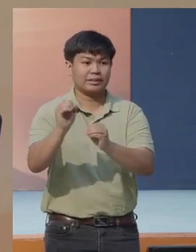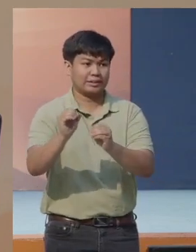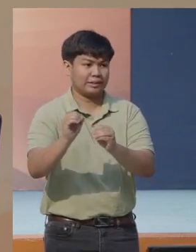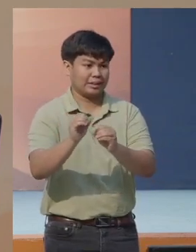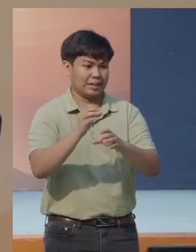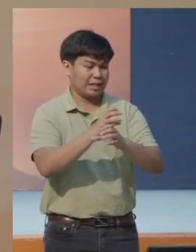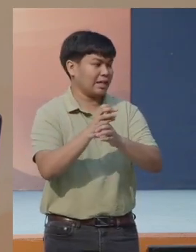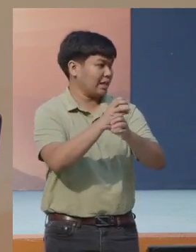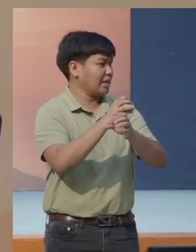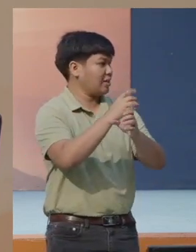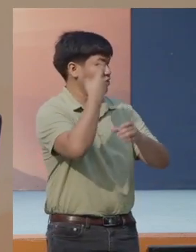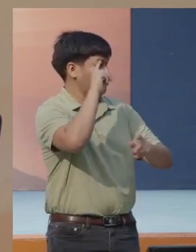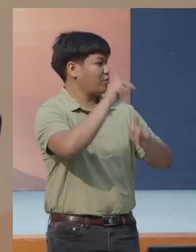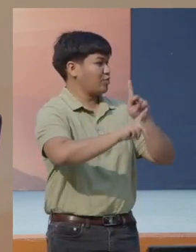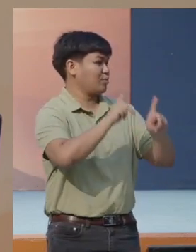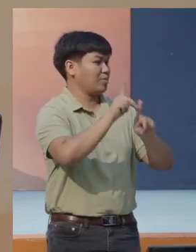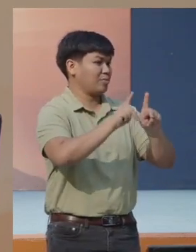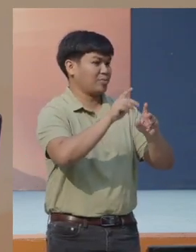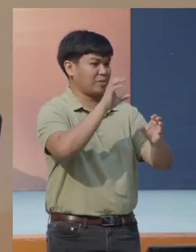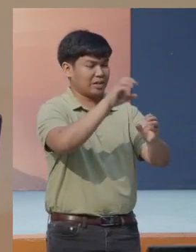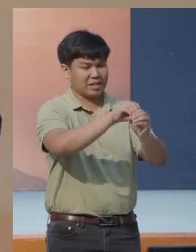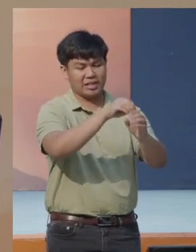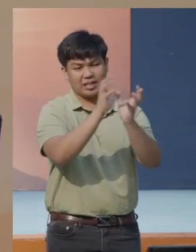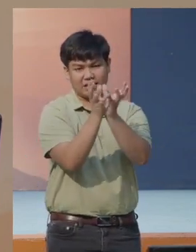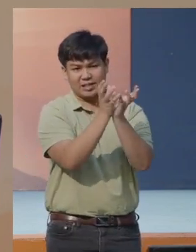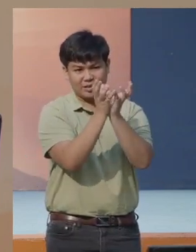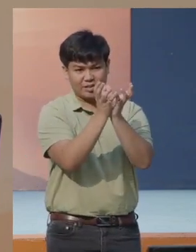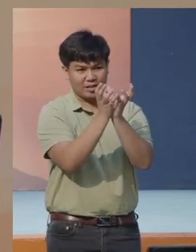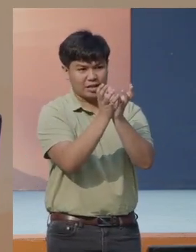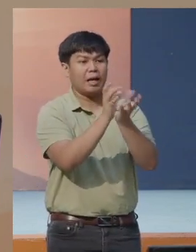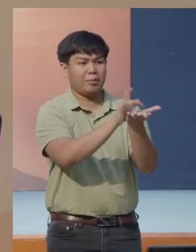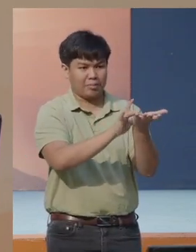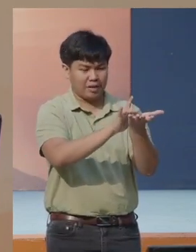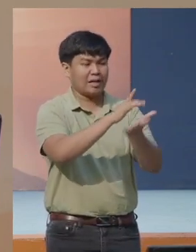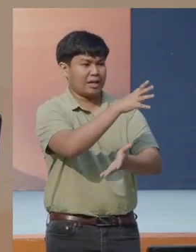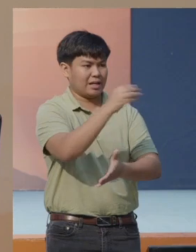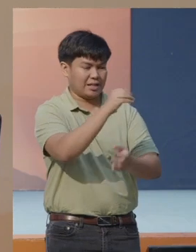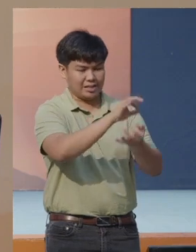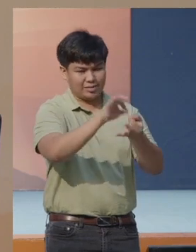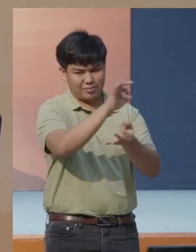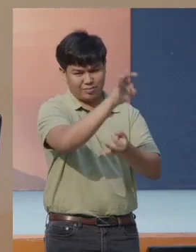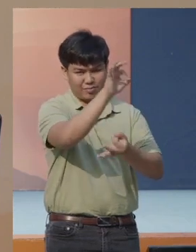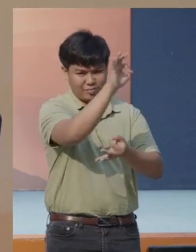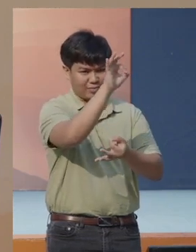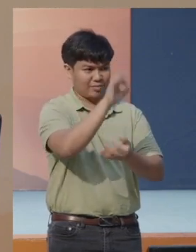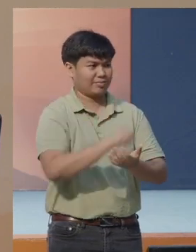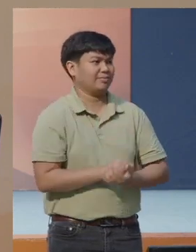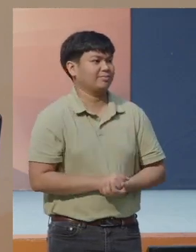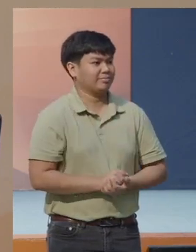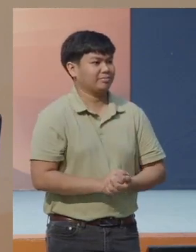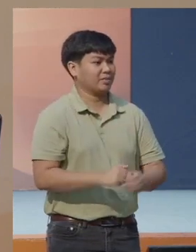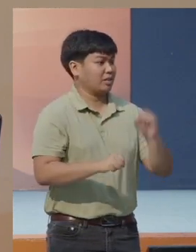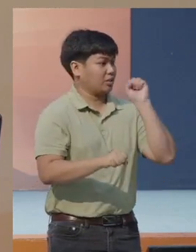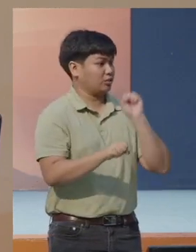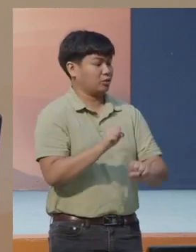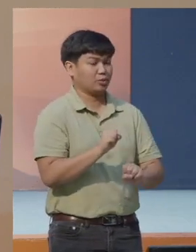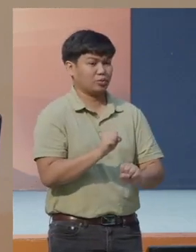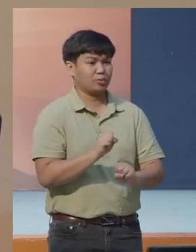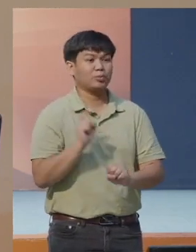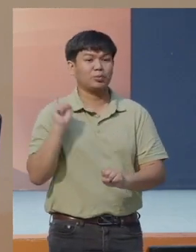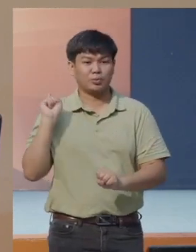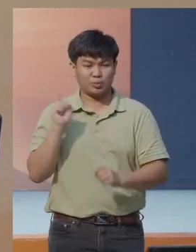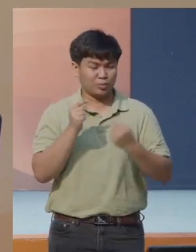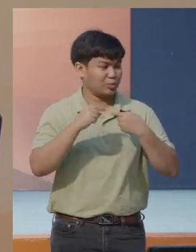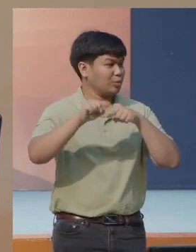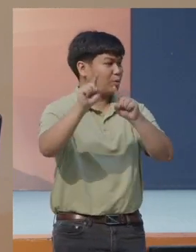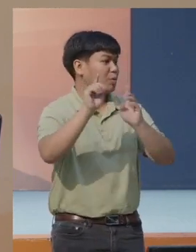na care sa mga tao, both medical and also spiritual. So, kaya po napunta